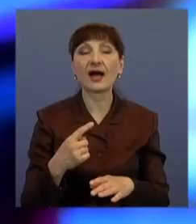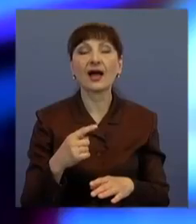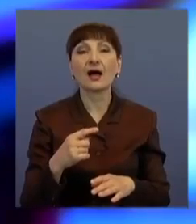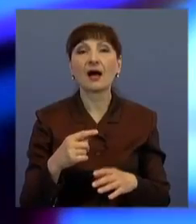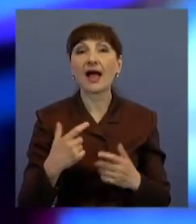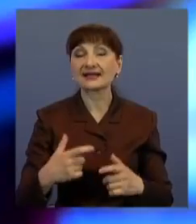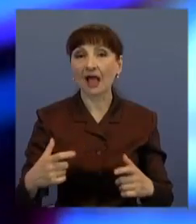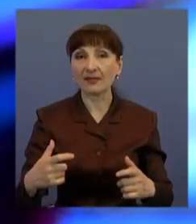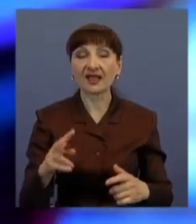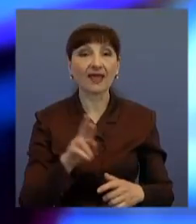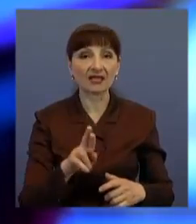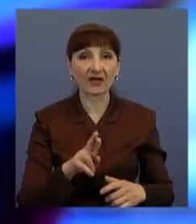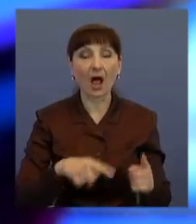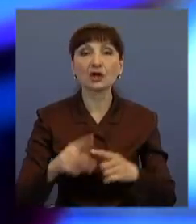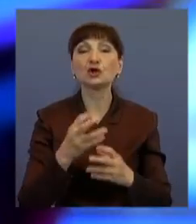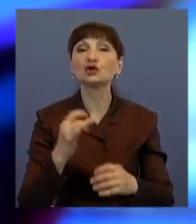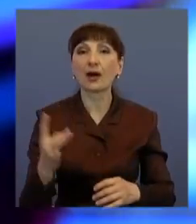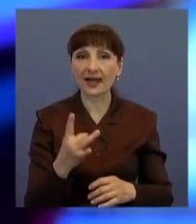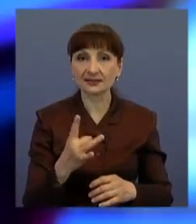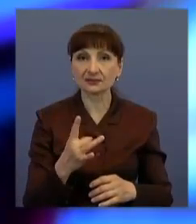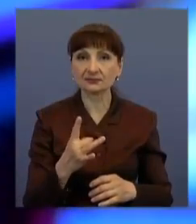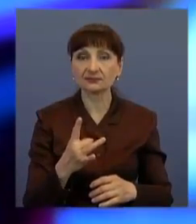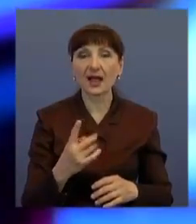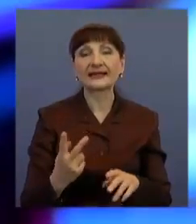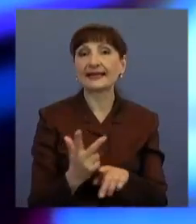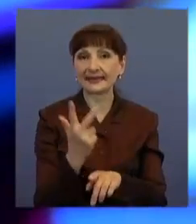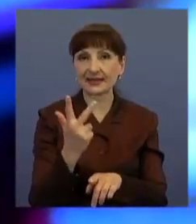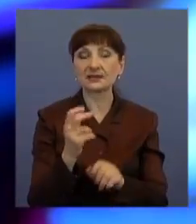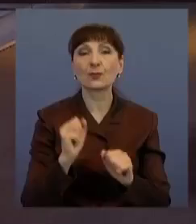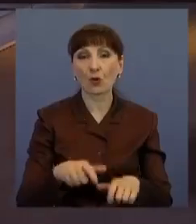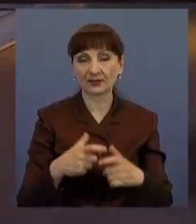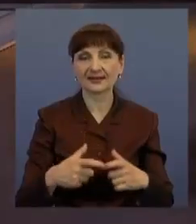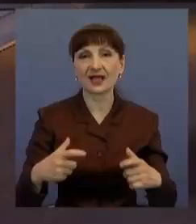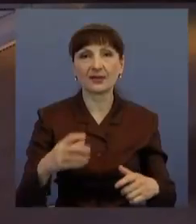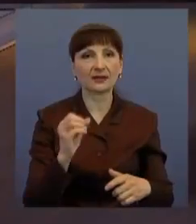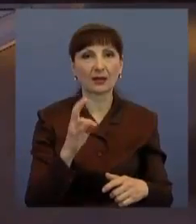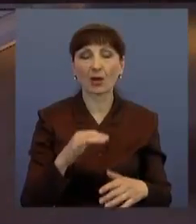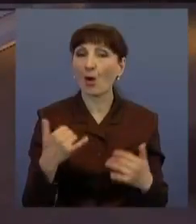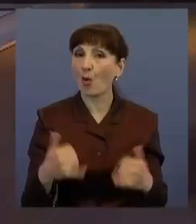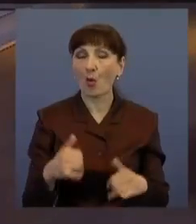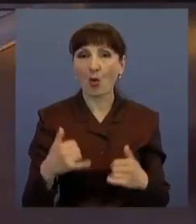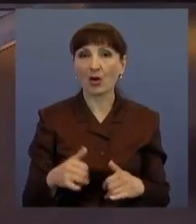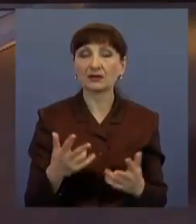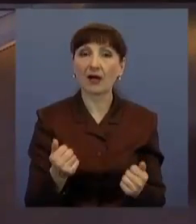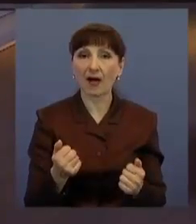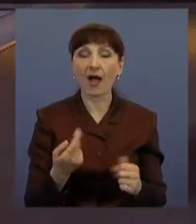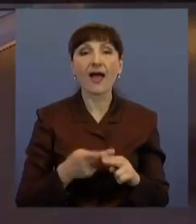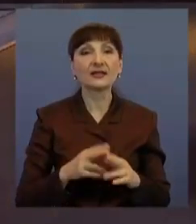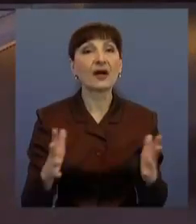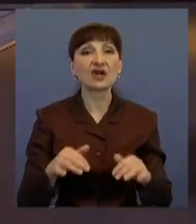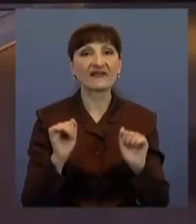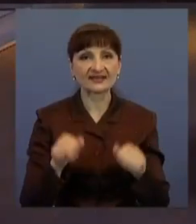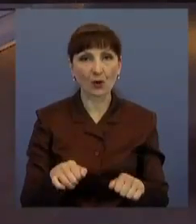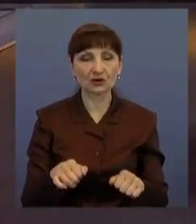январе месяце они еще раз повторно, то есть третий раз сдают ЕНТ. Ух ты, ну... То есть это большая возможность